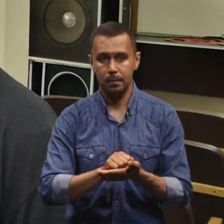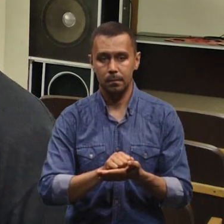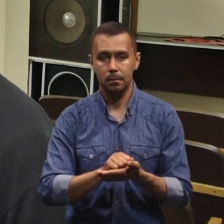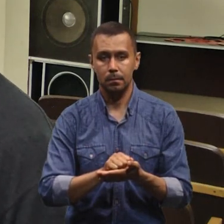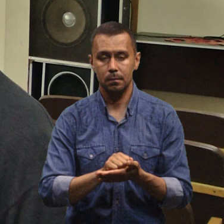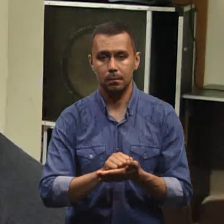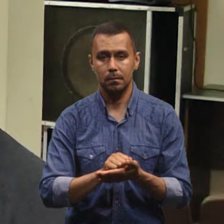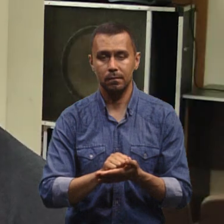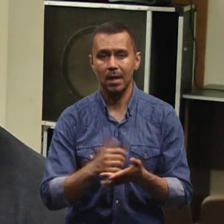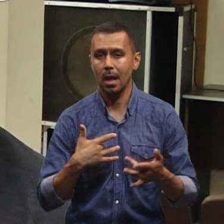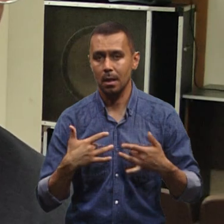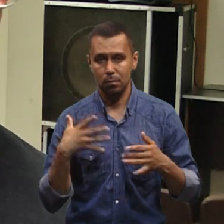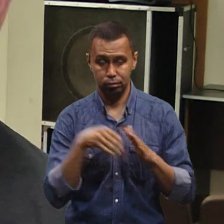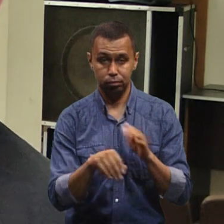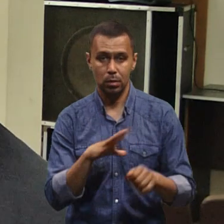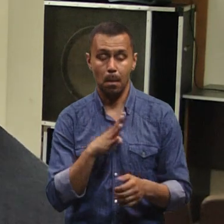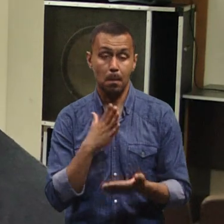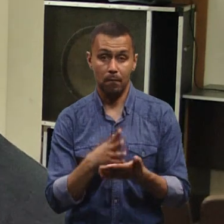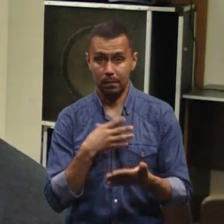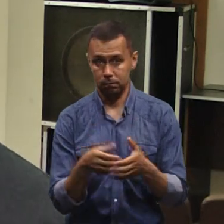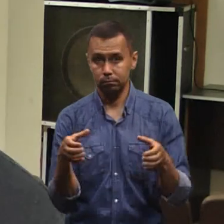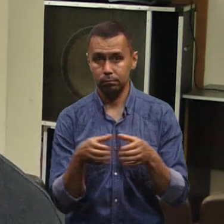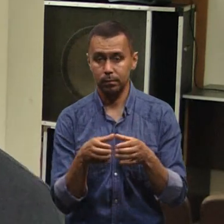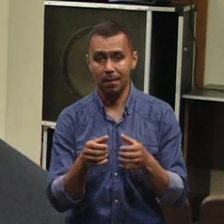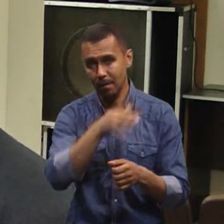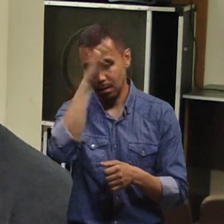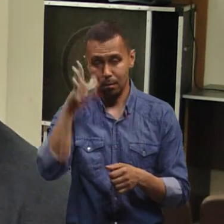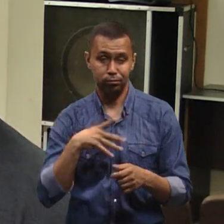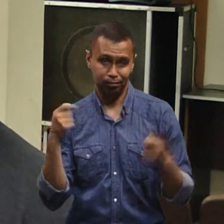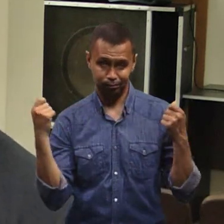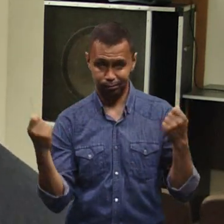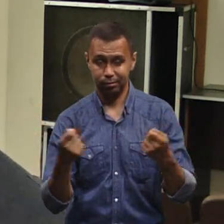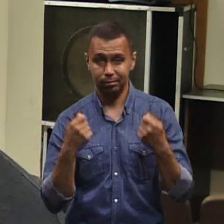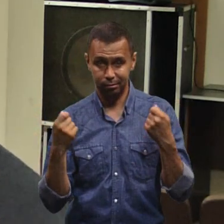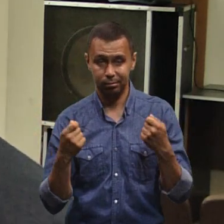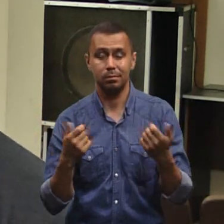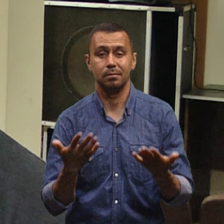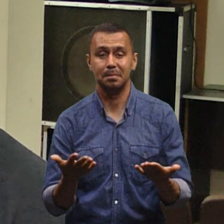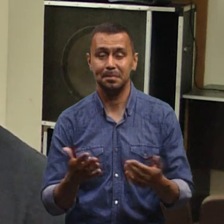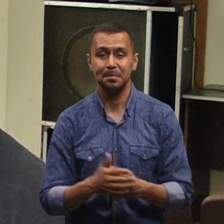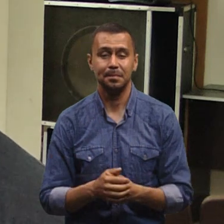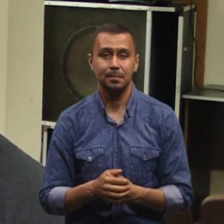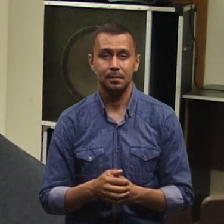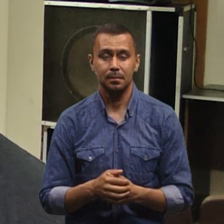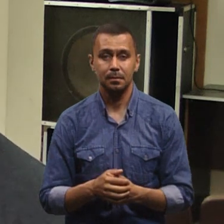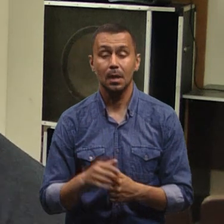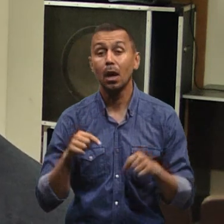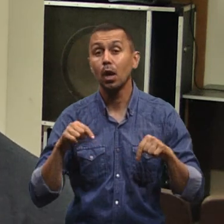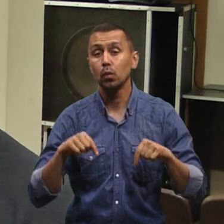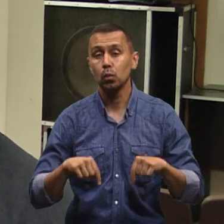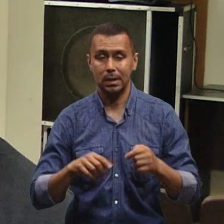в ансамблі грав, мав свій колектив, весілля грали. Таке. Ну, а